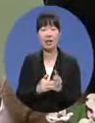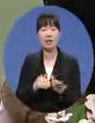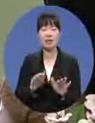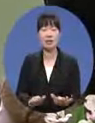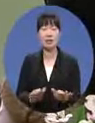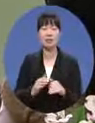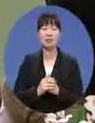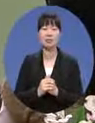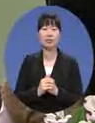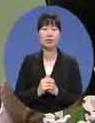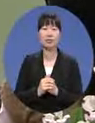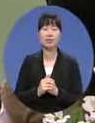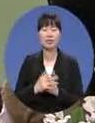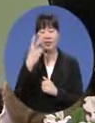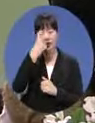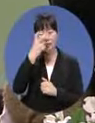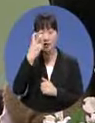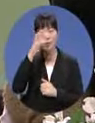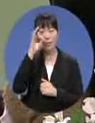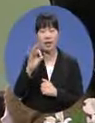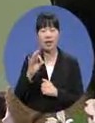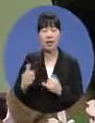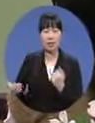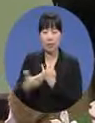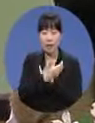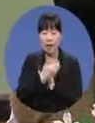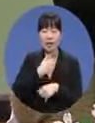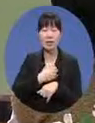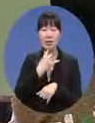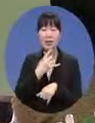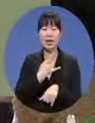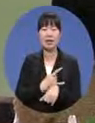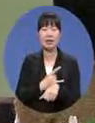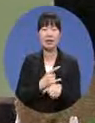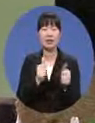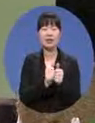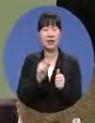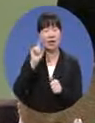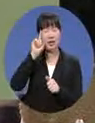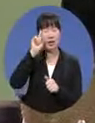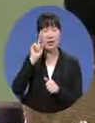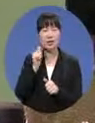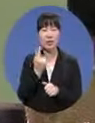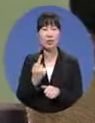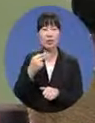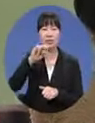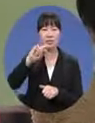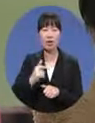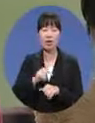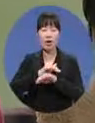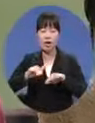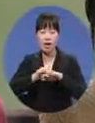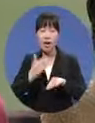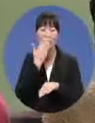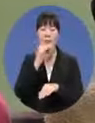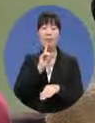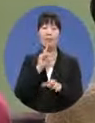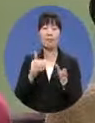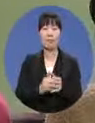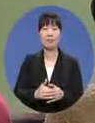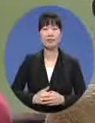여기 전지를 다 돼가지고 조사를 해보니까 포옹하는 것만 해도 남성의 스트레스 호르몬을 팍 급